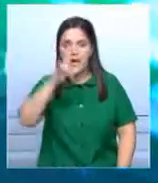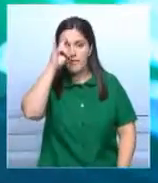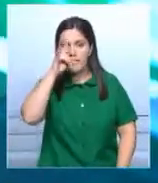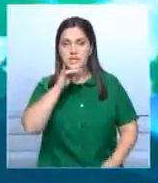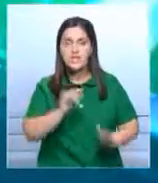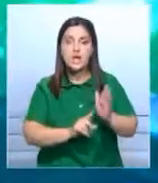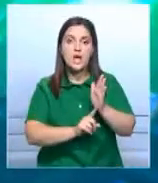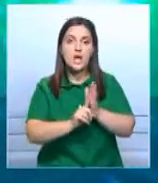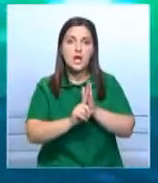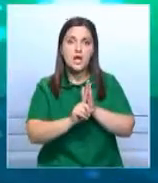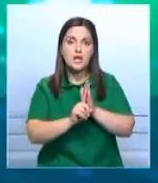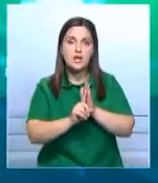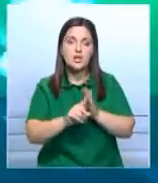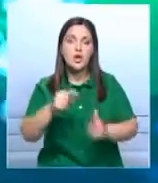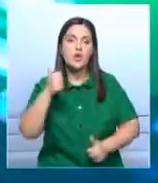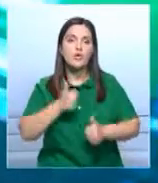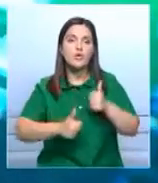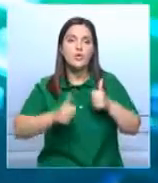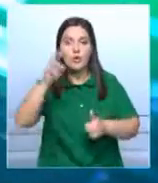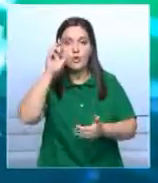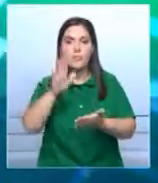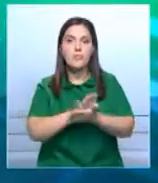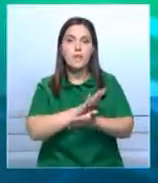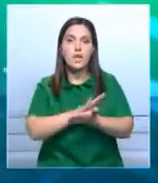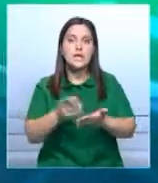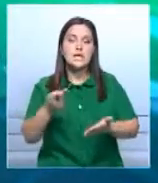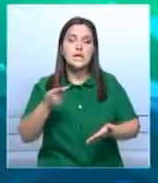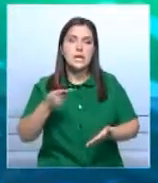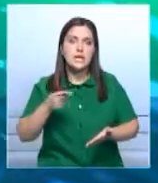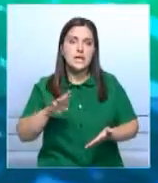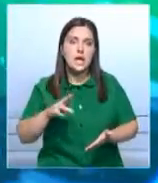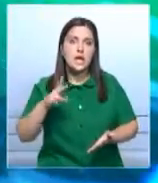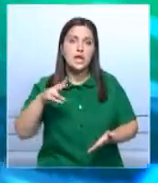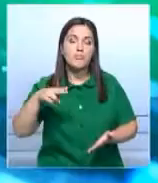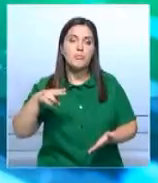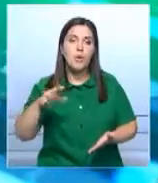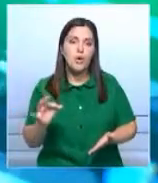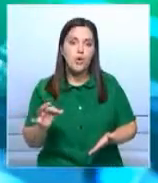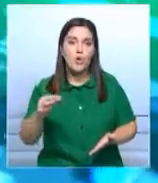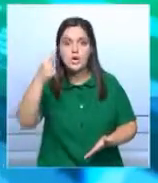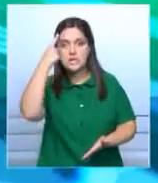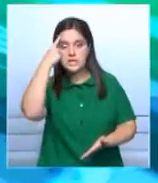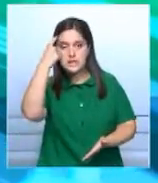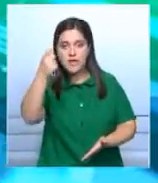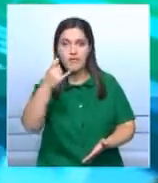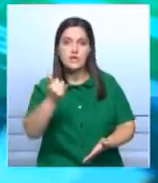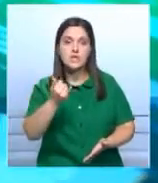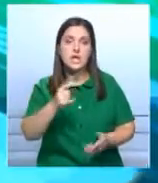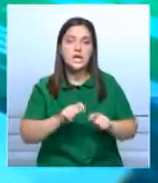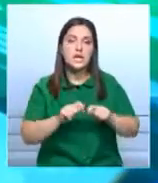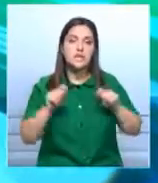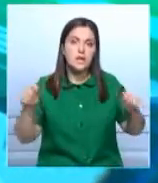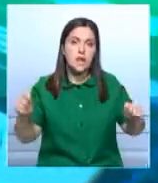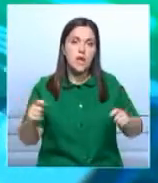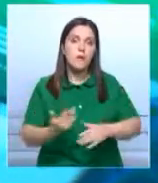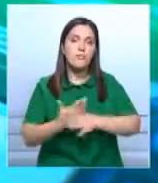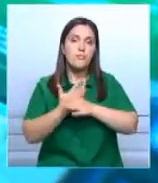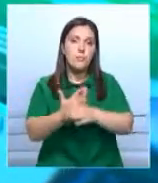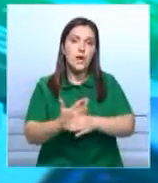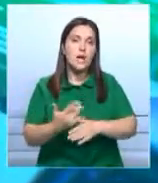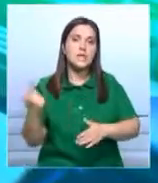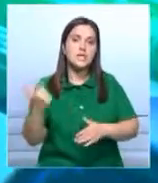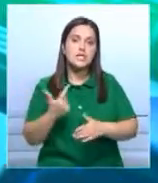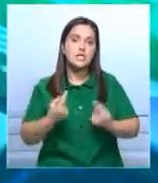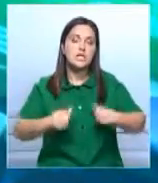Казахстане стартовал конкурс государственных грантов для НПО. Об этом объявили в недавно созданном Центре поддержки